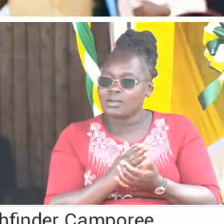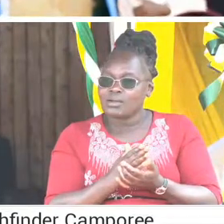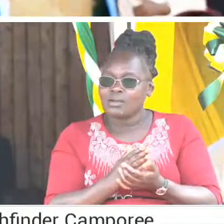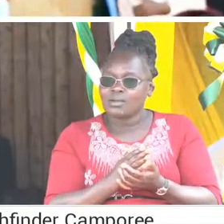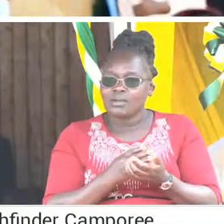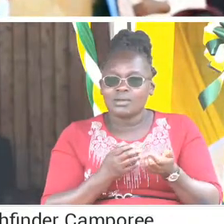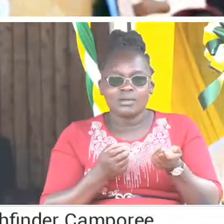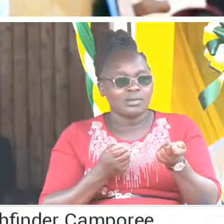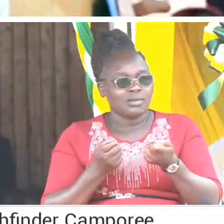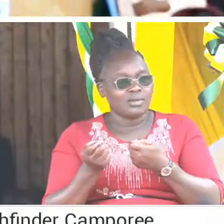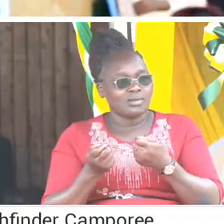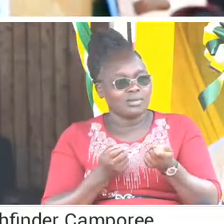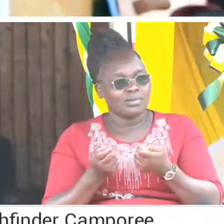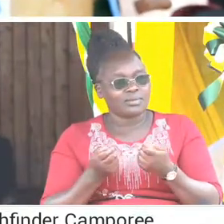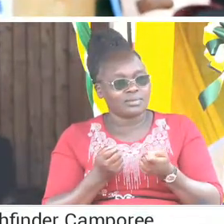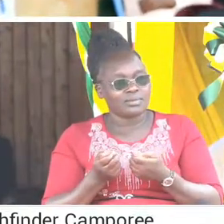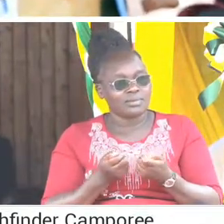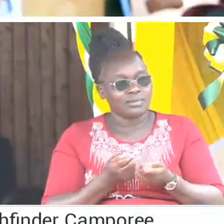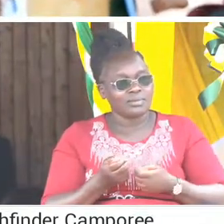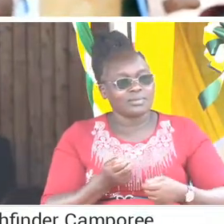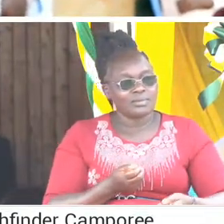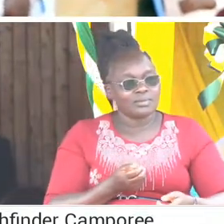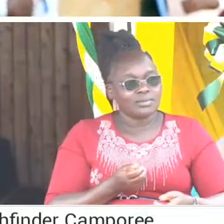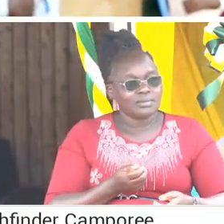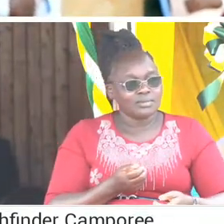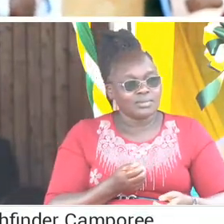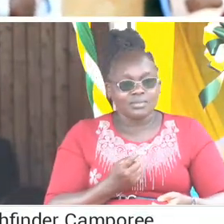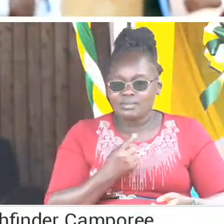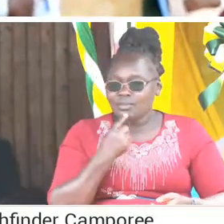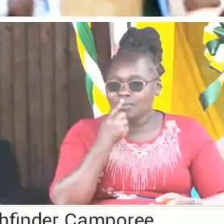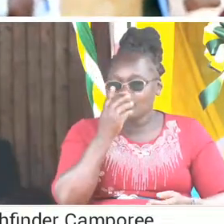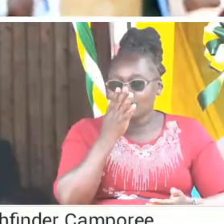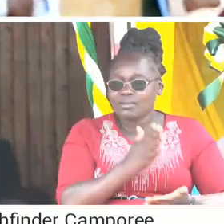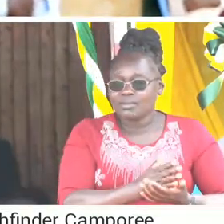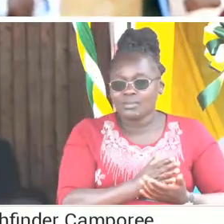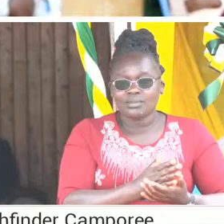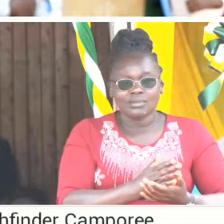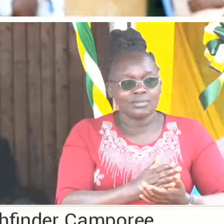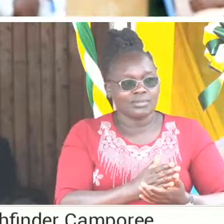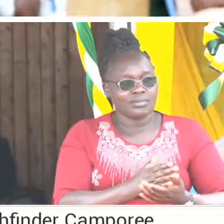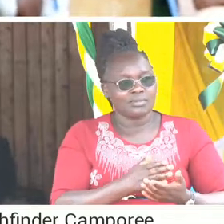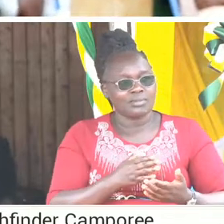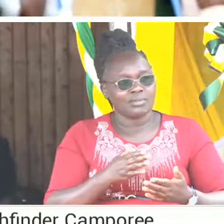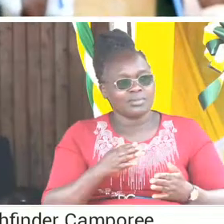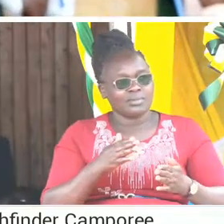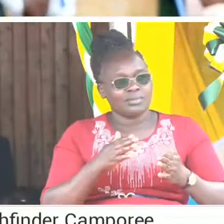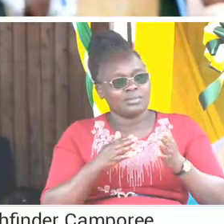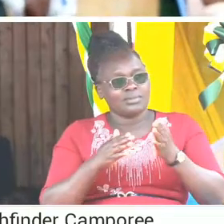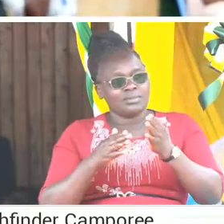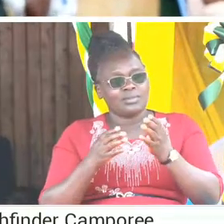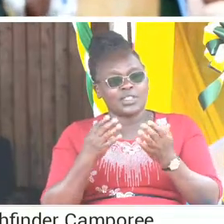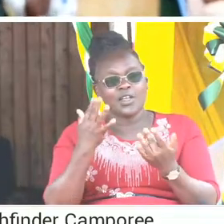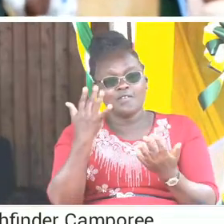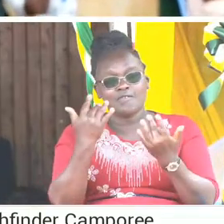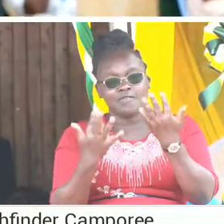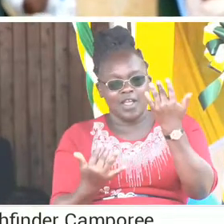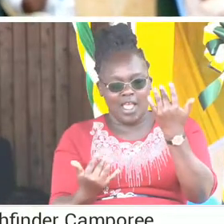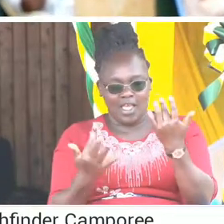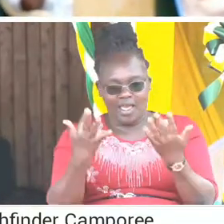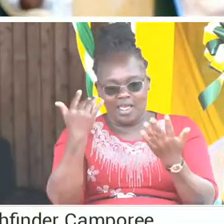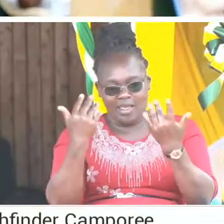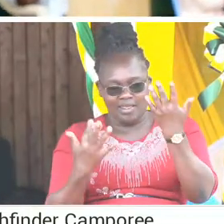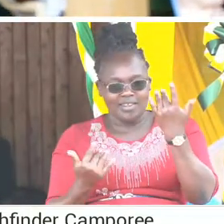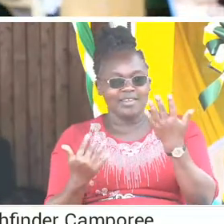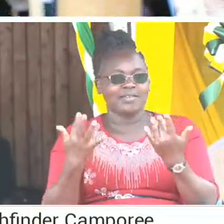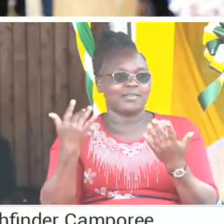Kumbe ile gorofa ya pili ilikuwa imeshika moto na moto unapanda, gorofa inateketea.